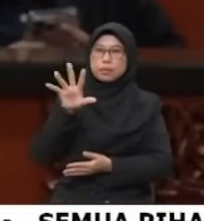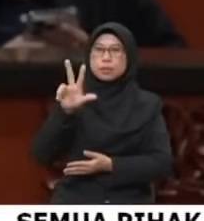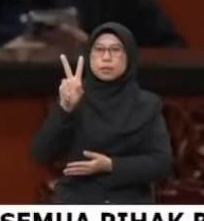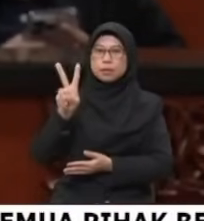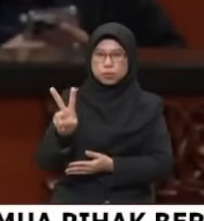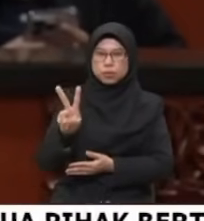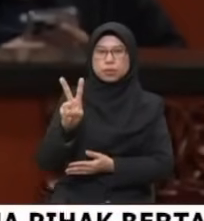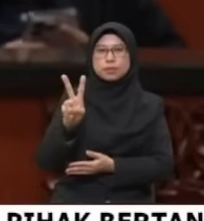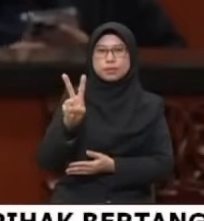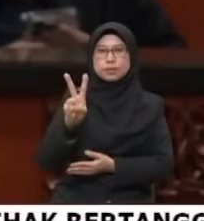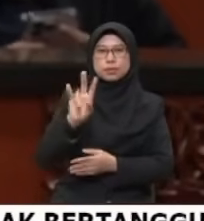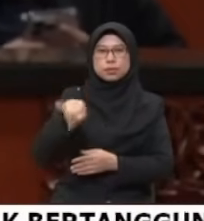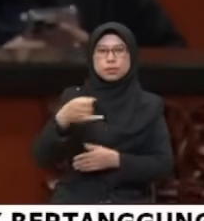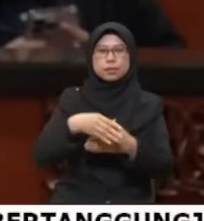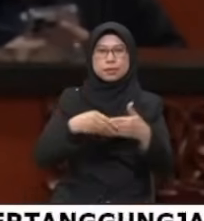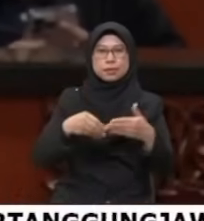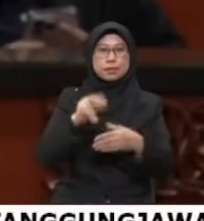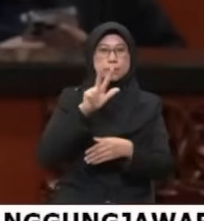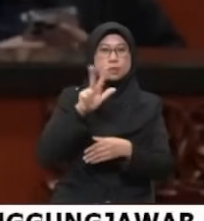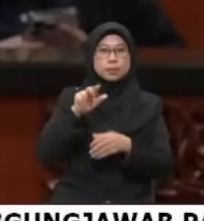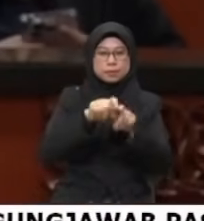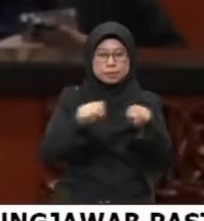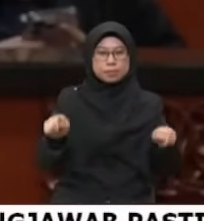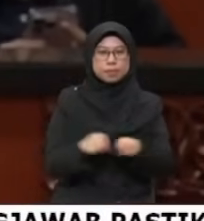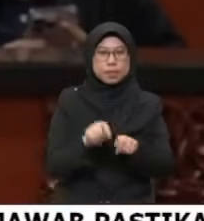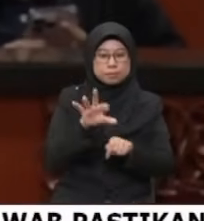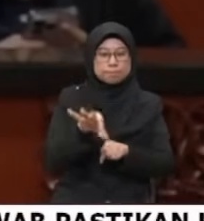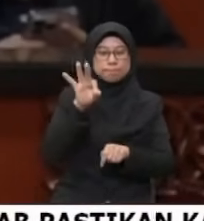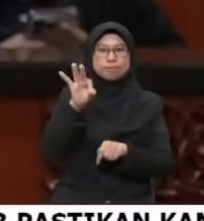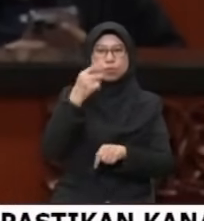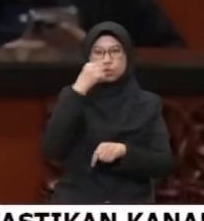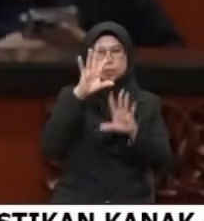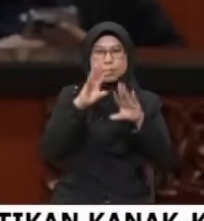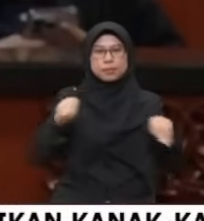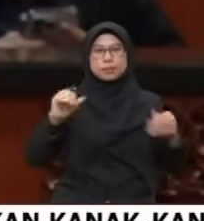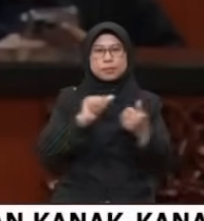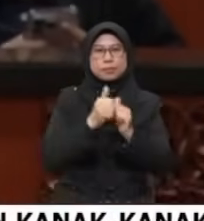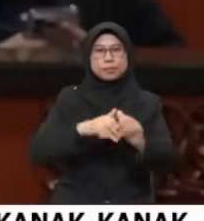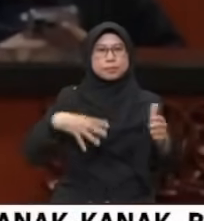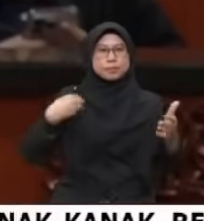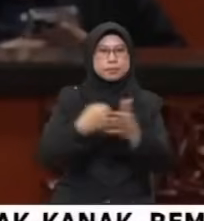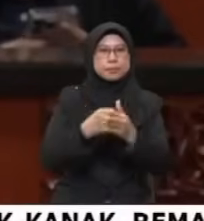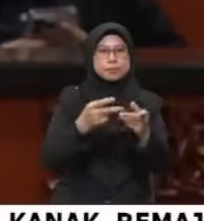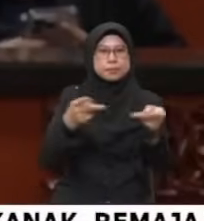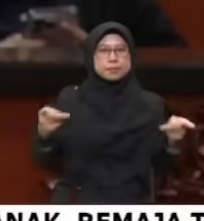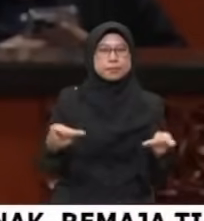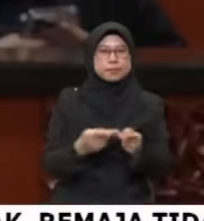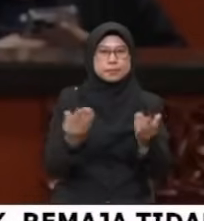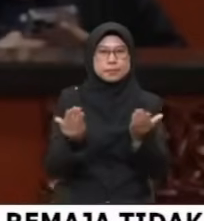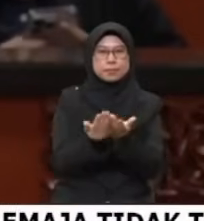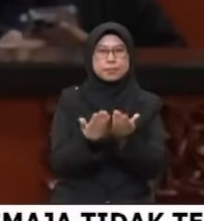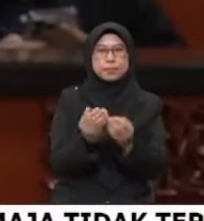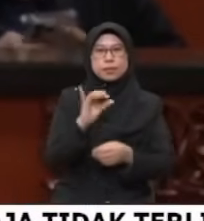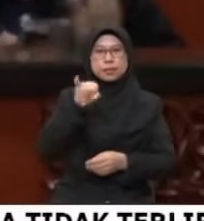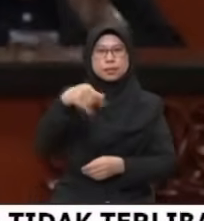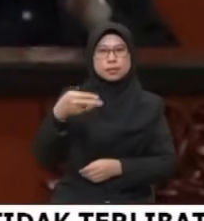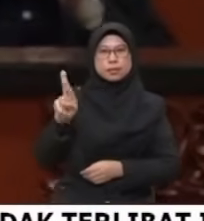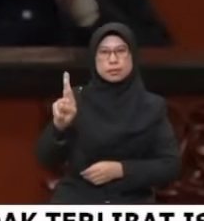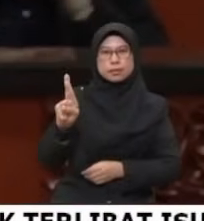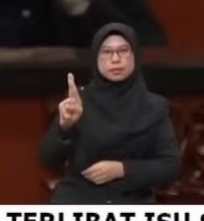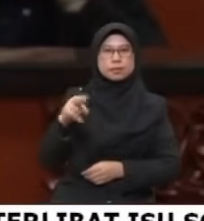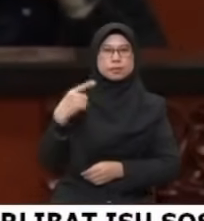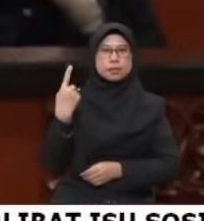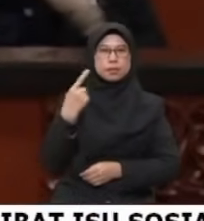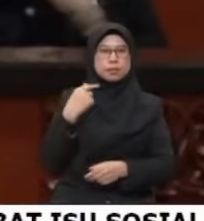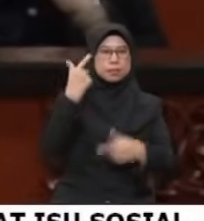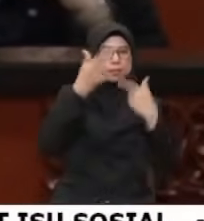33 lokasi yang telah dikenal pasti bagi mengenani menangani isu kemalangan kawasan sekolah dan pihak jkr sta